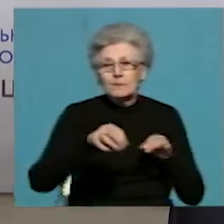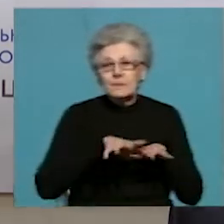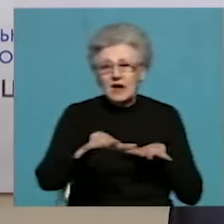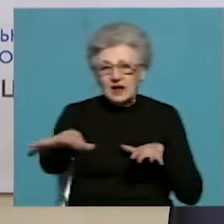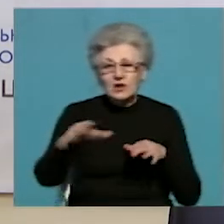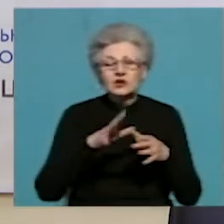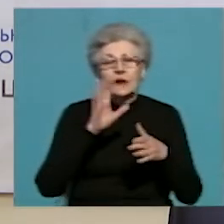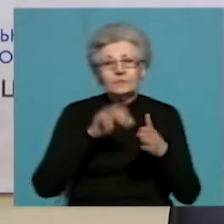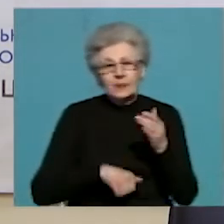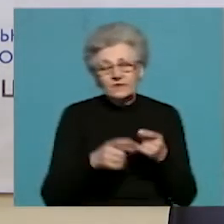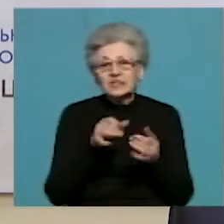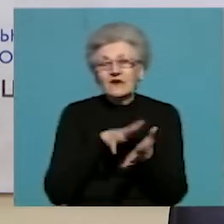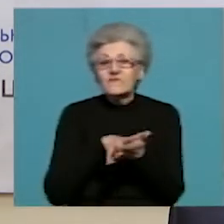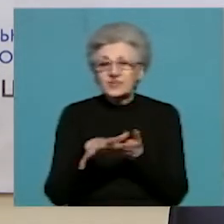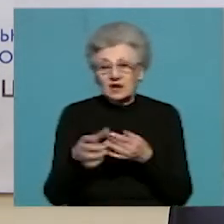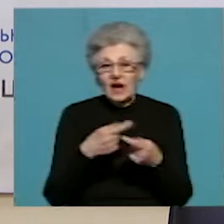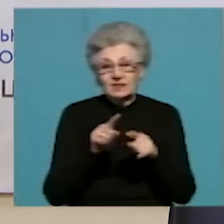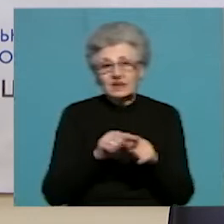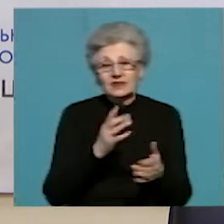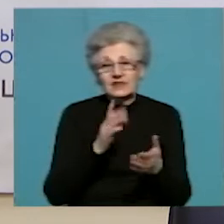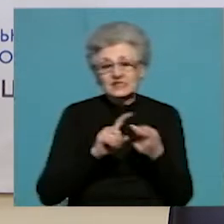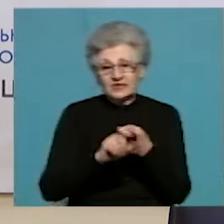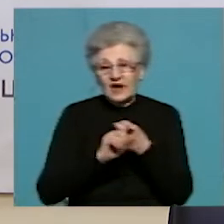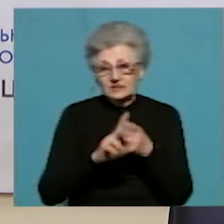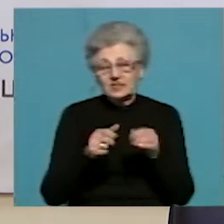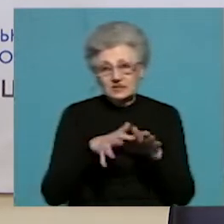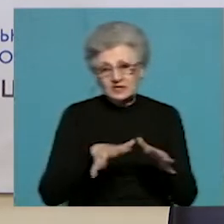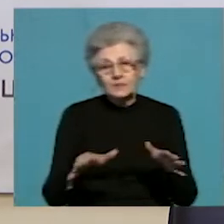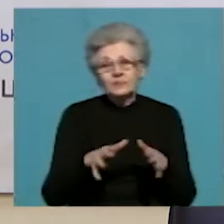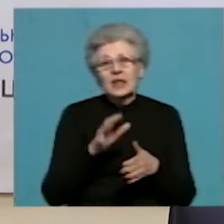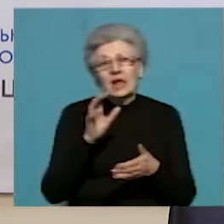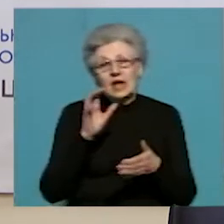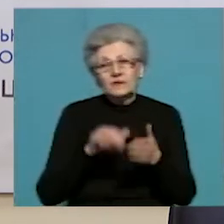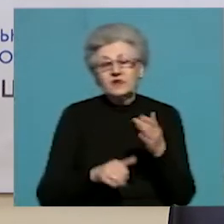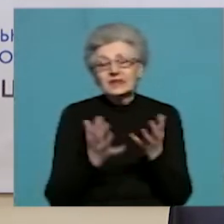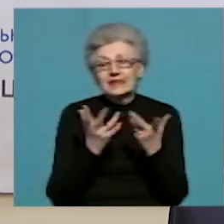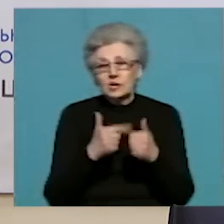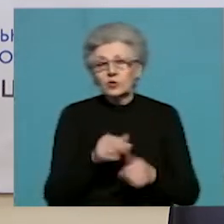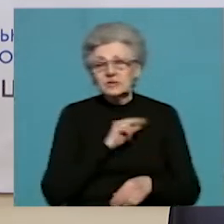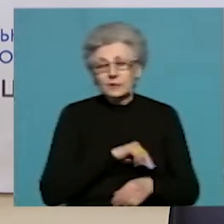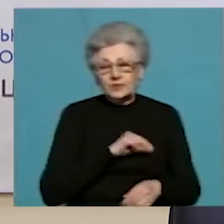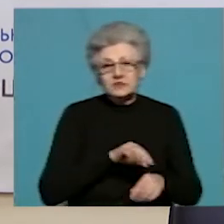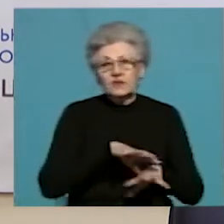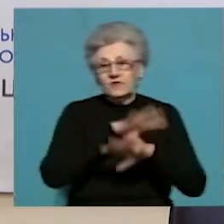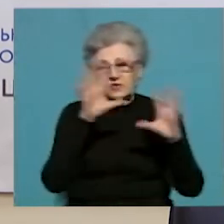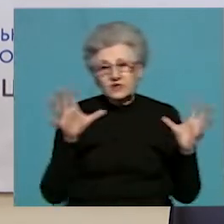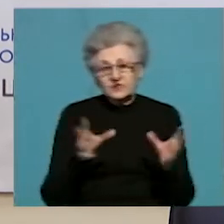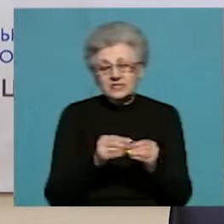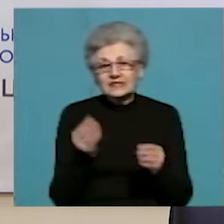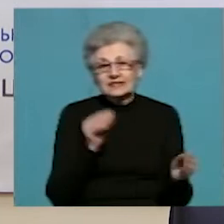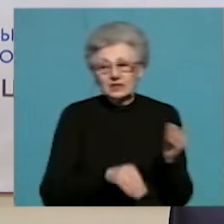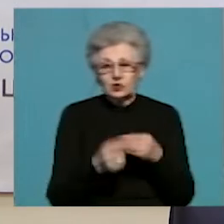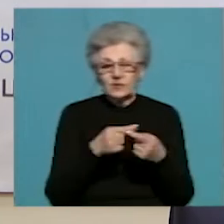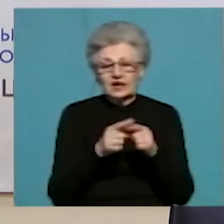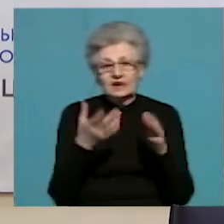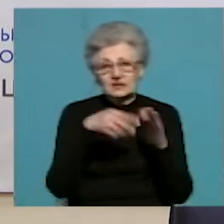виробничих технічних втрат, які є розрахунковою величиною і не є сталою, ну, від кількості працівників, ну, від всіх складових, які закладені в